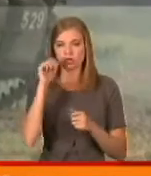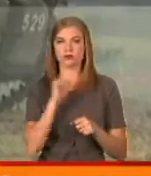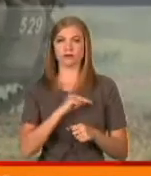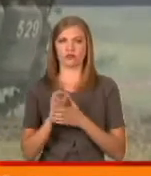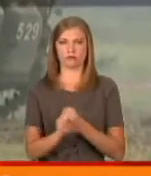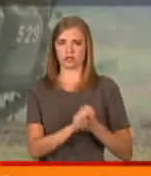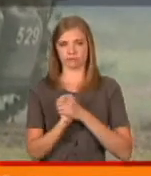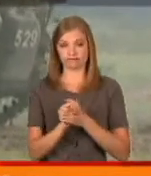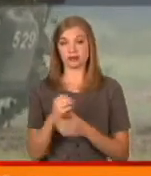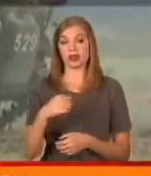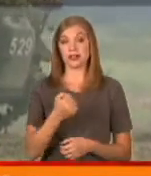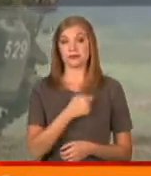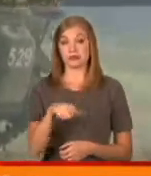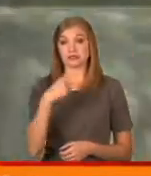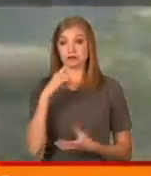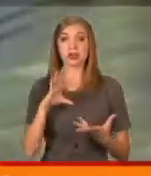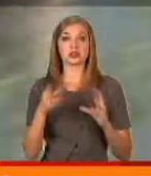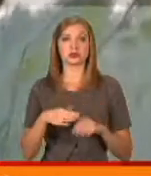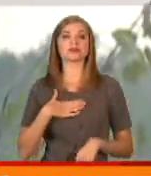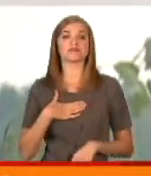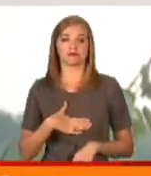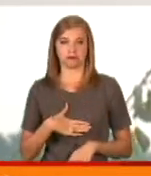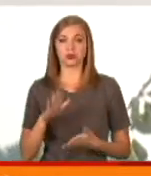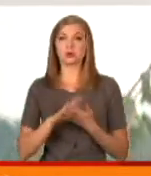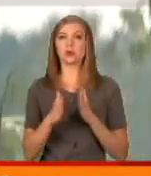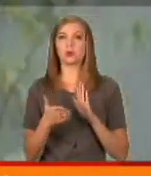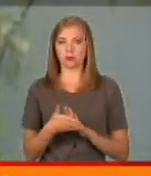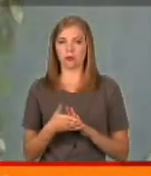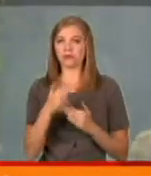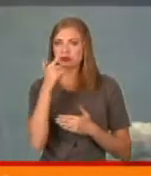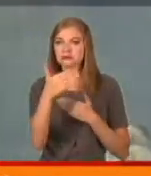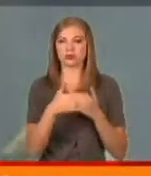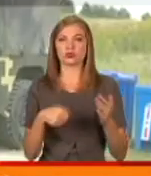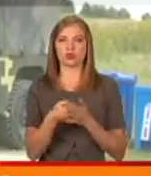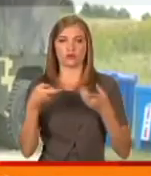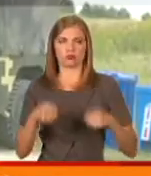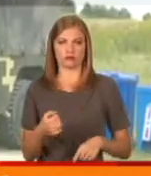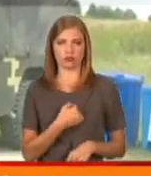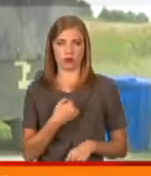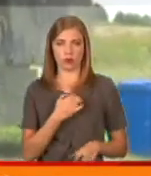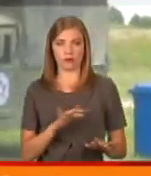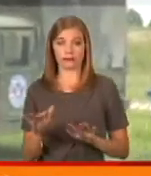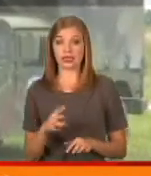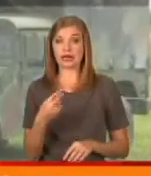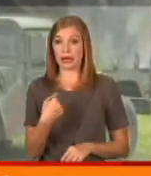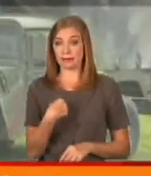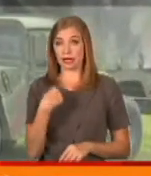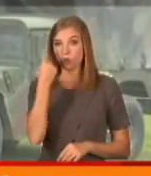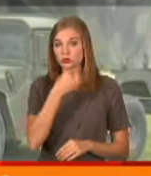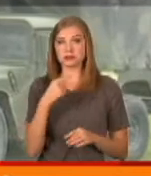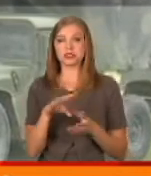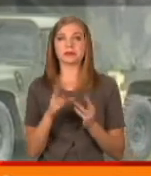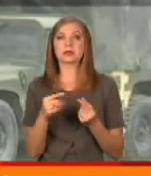єдиною командою. Бійці зізнаються, результатом задоволені, умови цілком наближені до бойових. Для мене особисто, ну, в